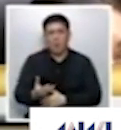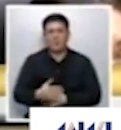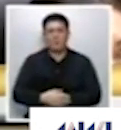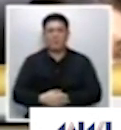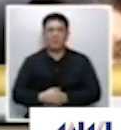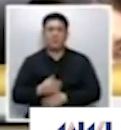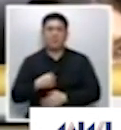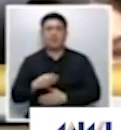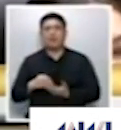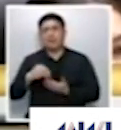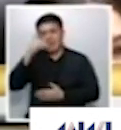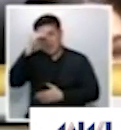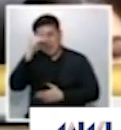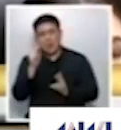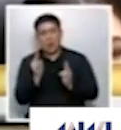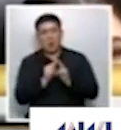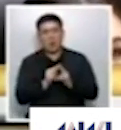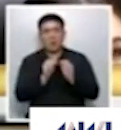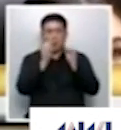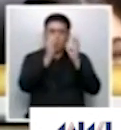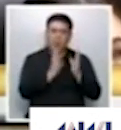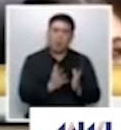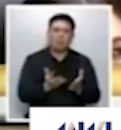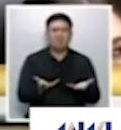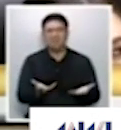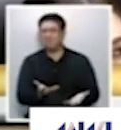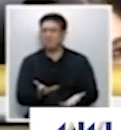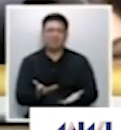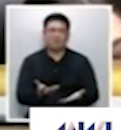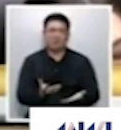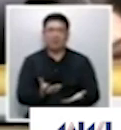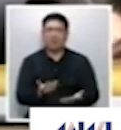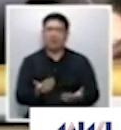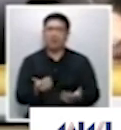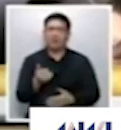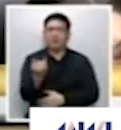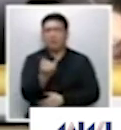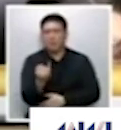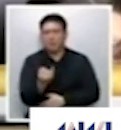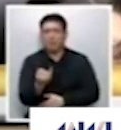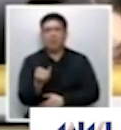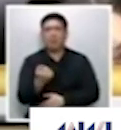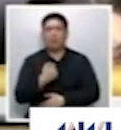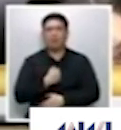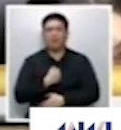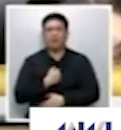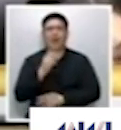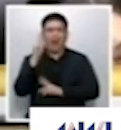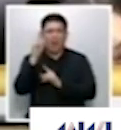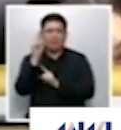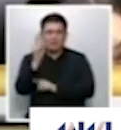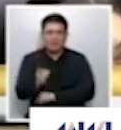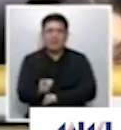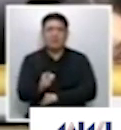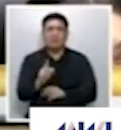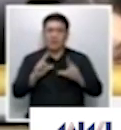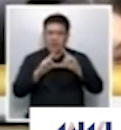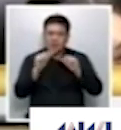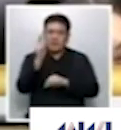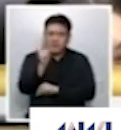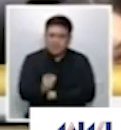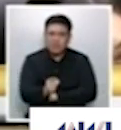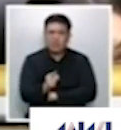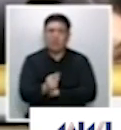อกศิษย์ข่มขืนครูนะครับมันก็เกิดขึ้นและเป็นเรื่องที่เกิดขึ้นจริงเป็นเรื่องที่จะต้องพิจาร